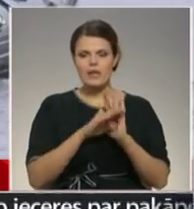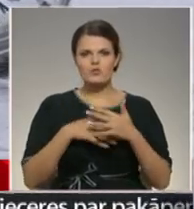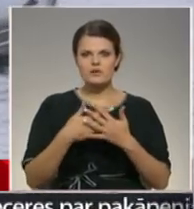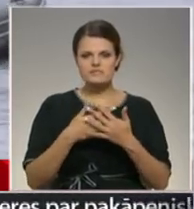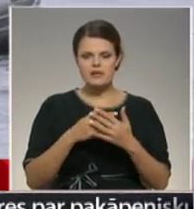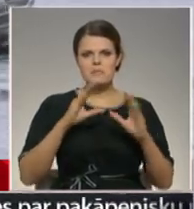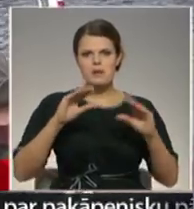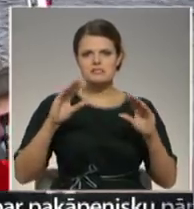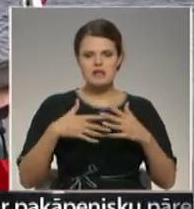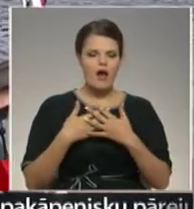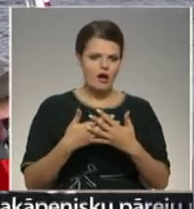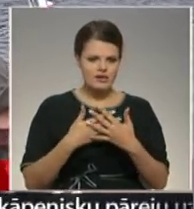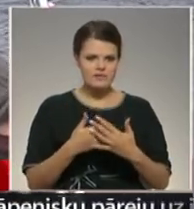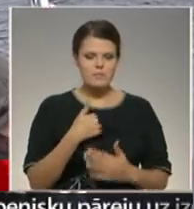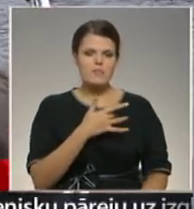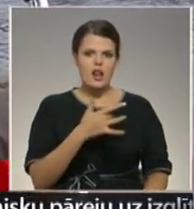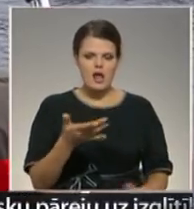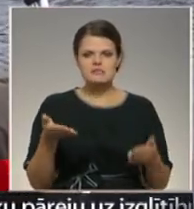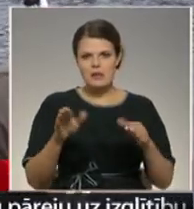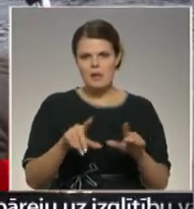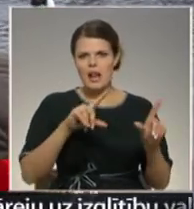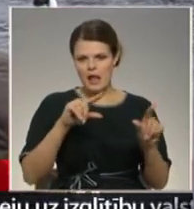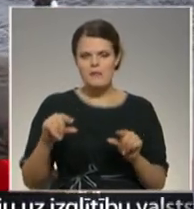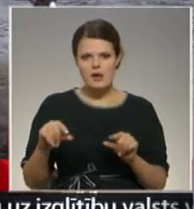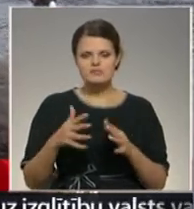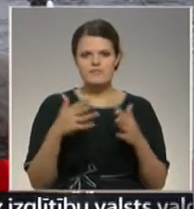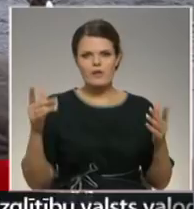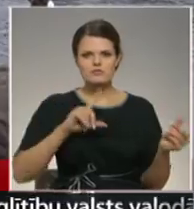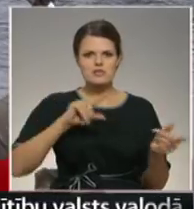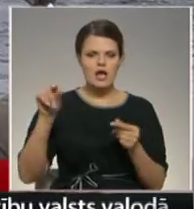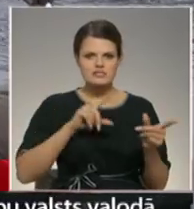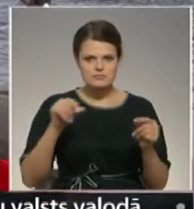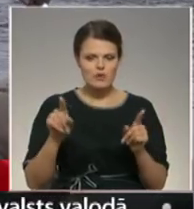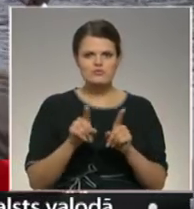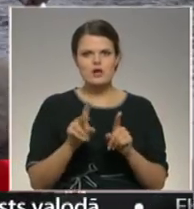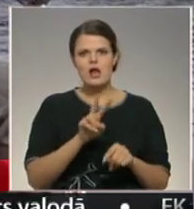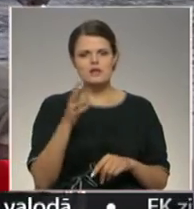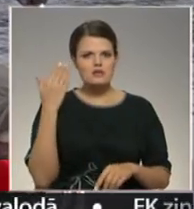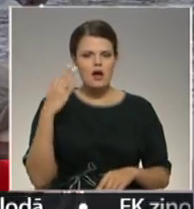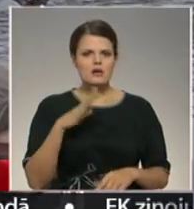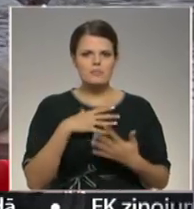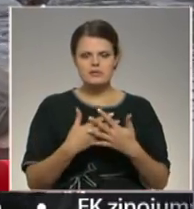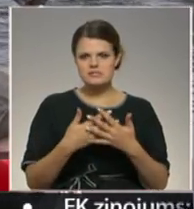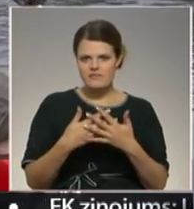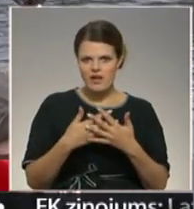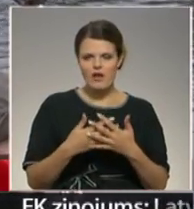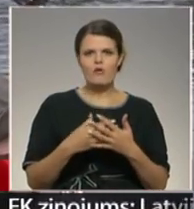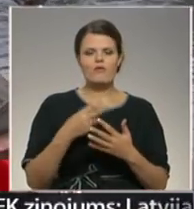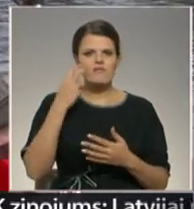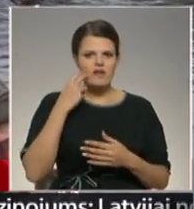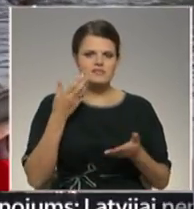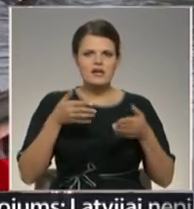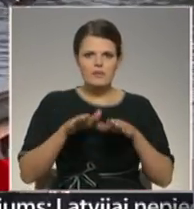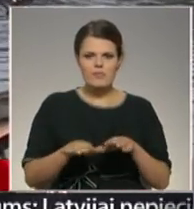tik aktīvi kā senāk. Man liekas, ka paliek mazāk. Daudz izbraukuši arī, teiksim, kas bija agrāk, kas zvejoja. Vecāk